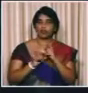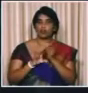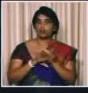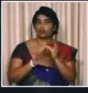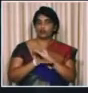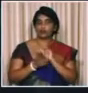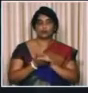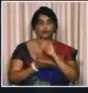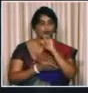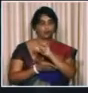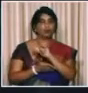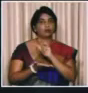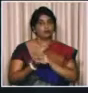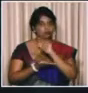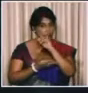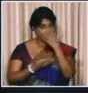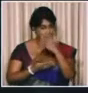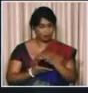ගිහිල්ලා ගුවන්තොටුපලෙන් එනකොට